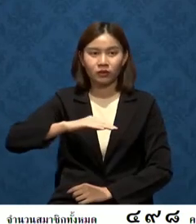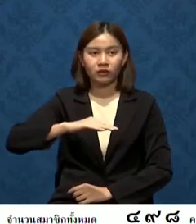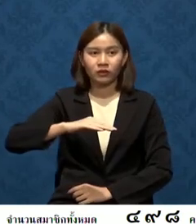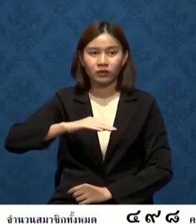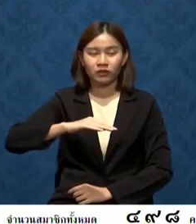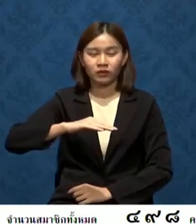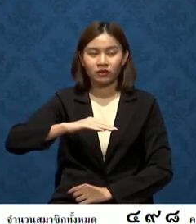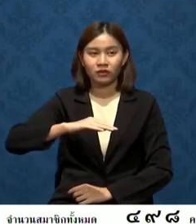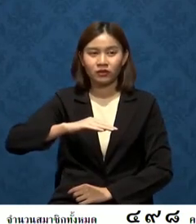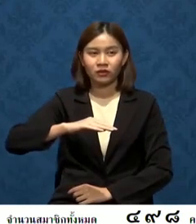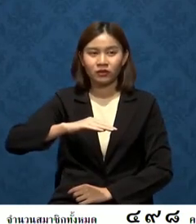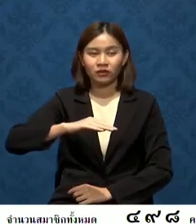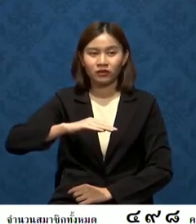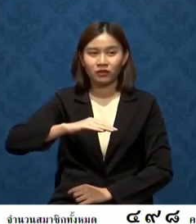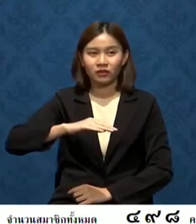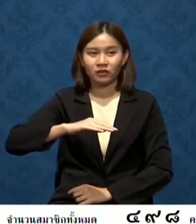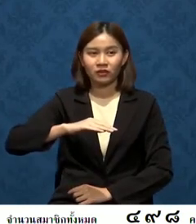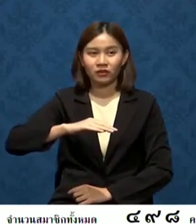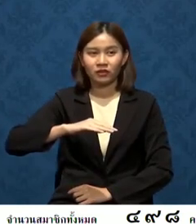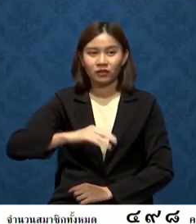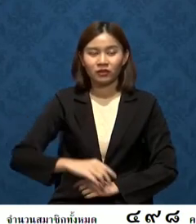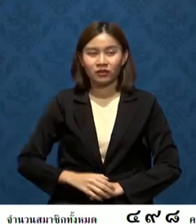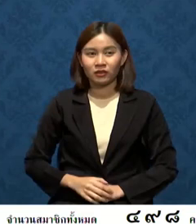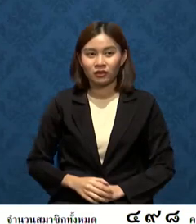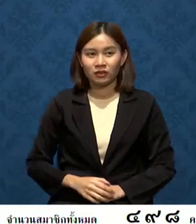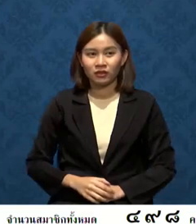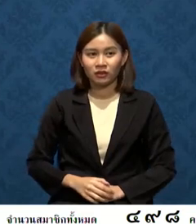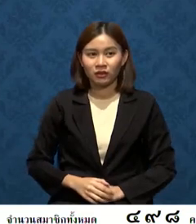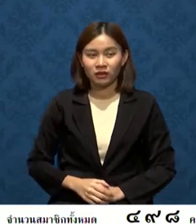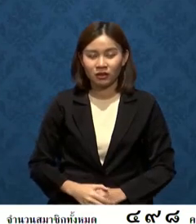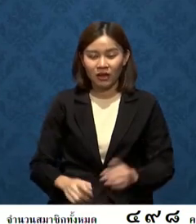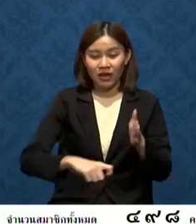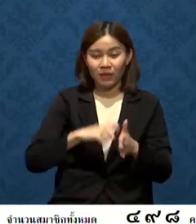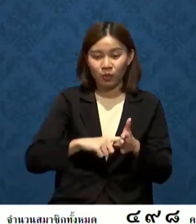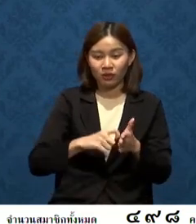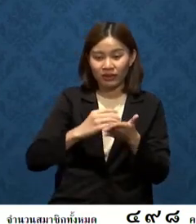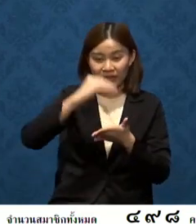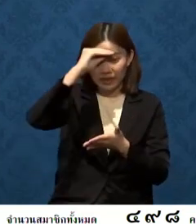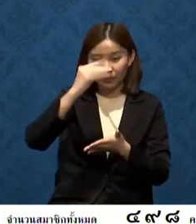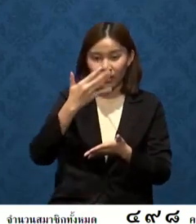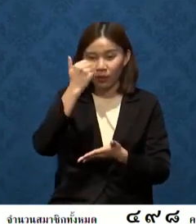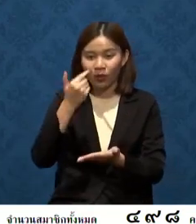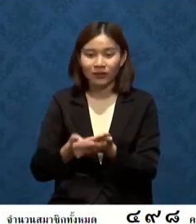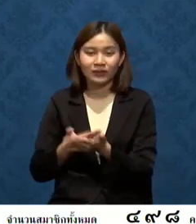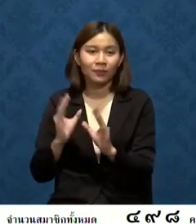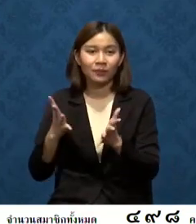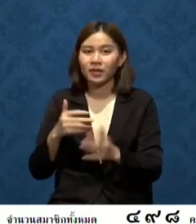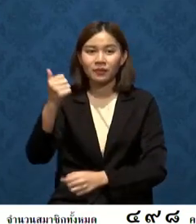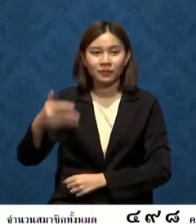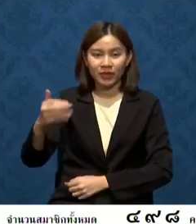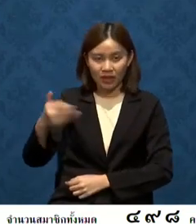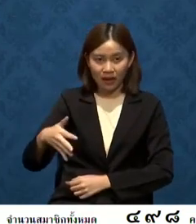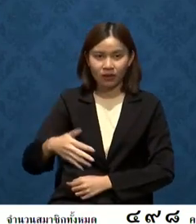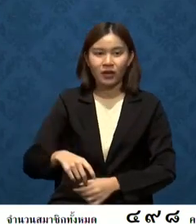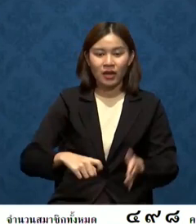จะต้องอ้างเหตุไม่เรียนหนังสือเพราะไม่มีเงินไม่ได้การอ้างเหตุ